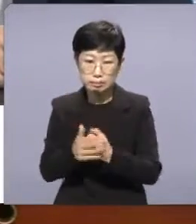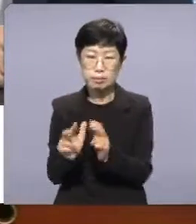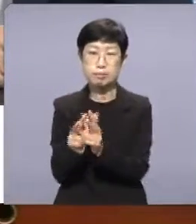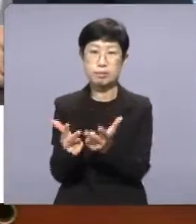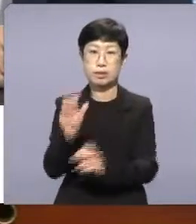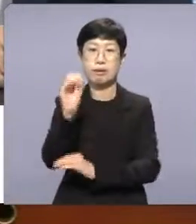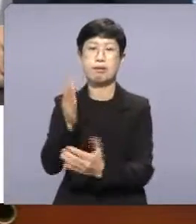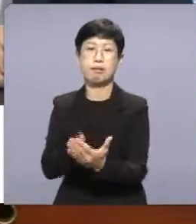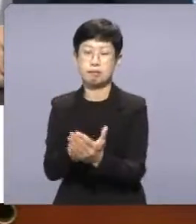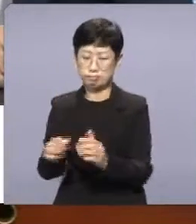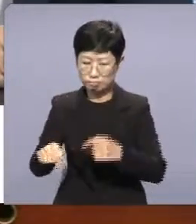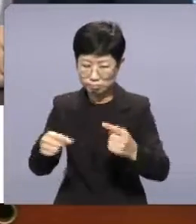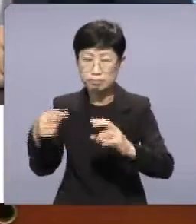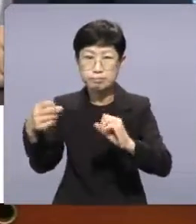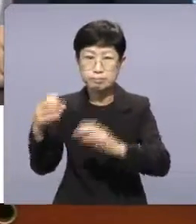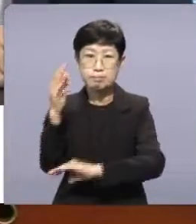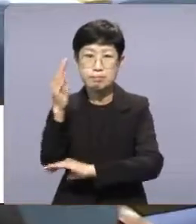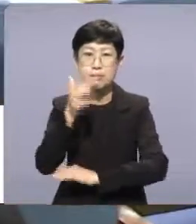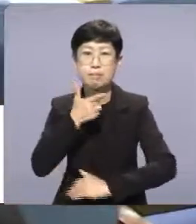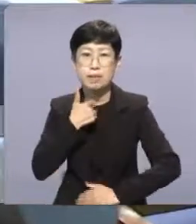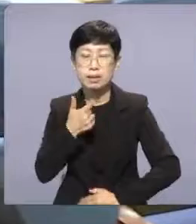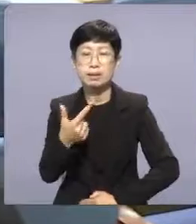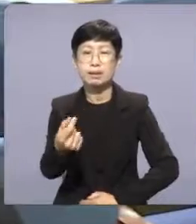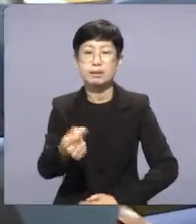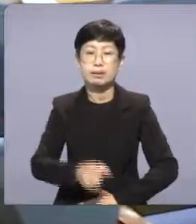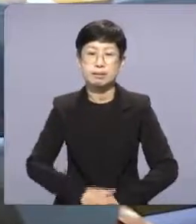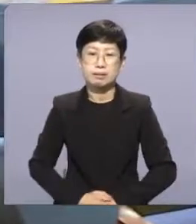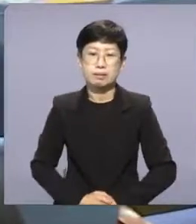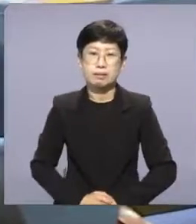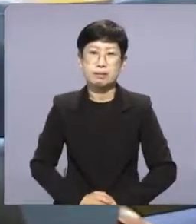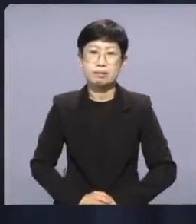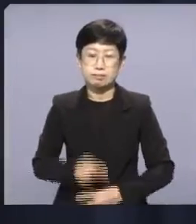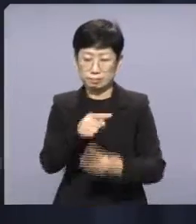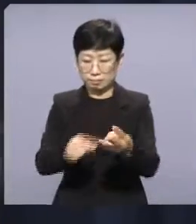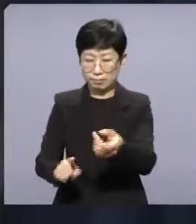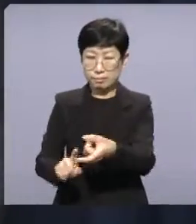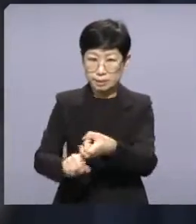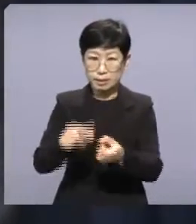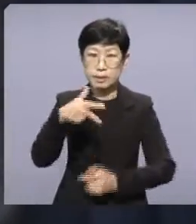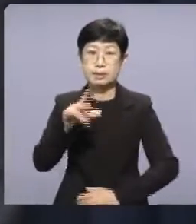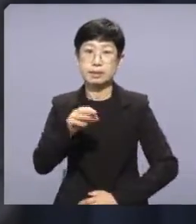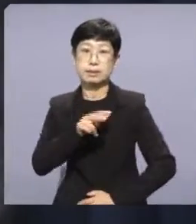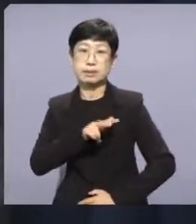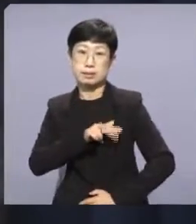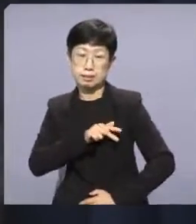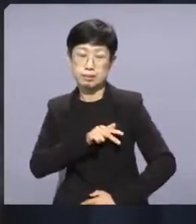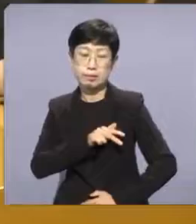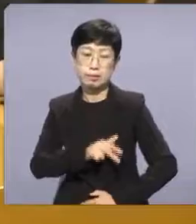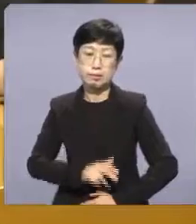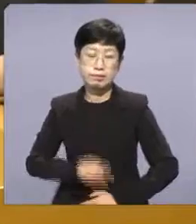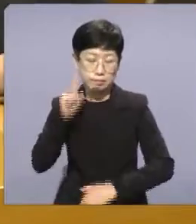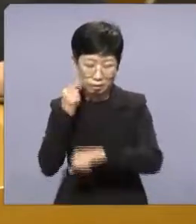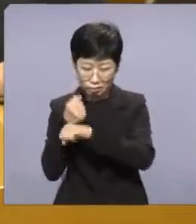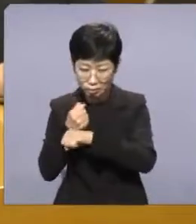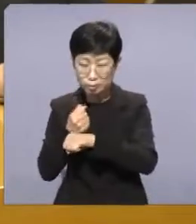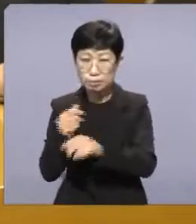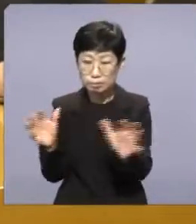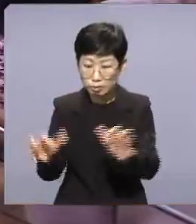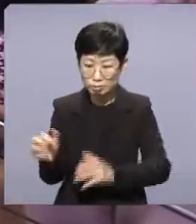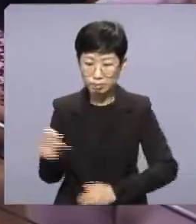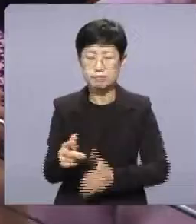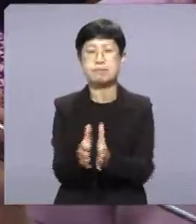본인께서 언론과 나가서 얘기하신 걸 단속해볼까요? 윤핵관으로 꼽히는 장제원 의원이 연구 모임을 재개한 데